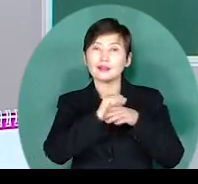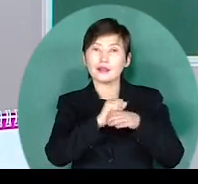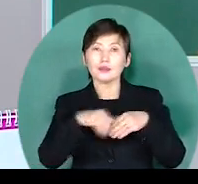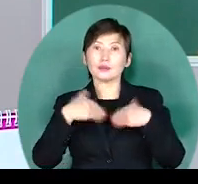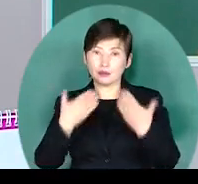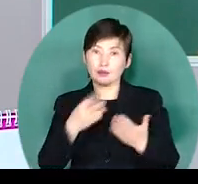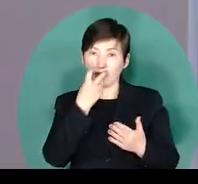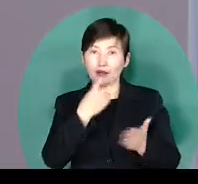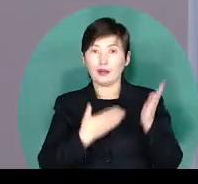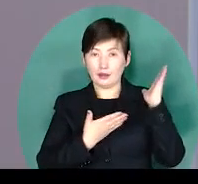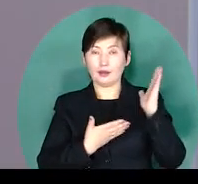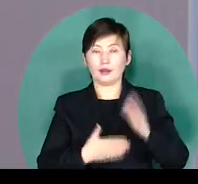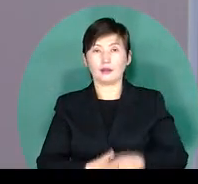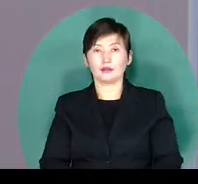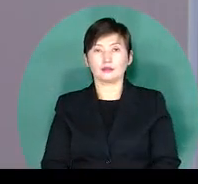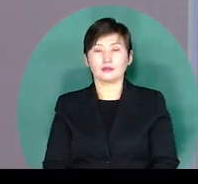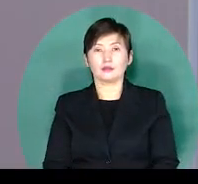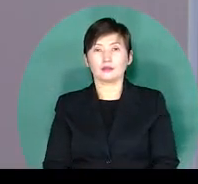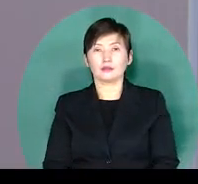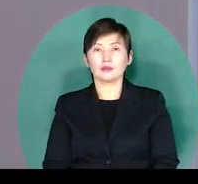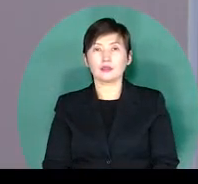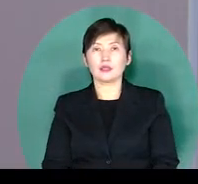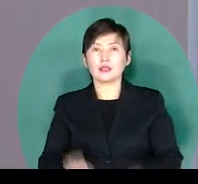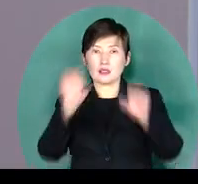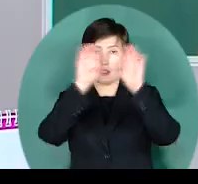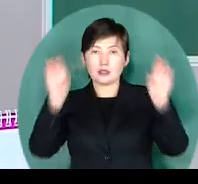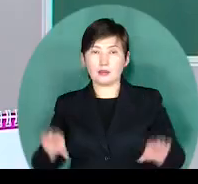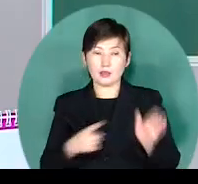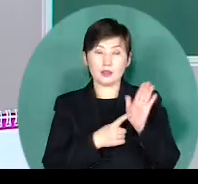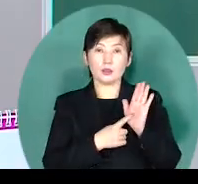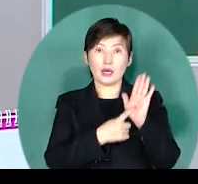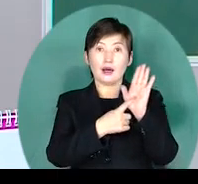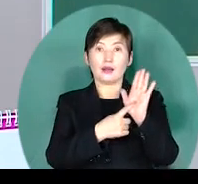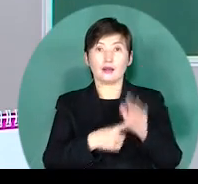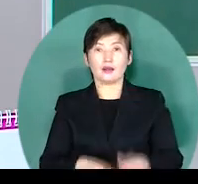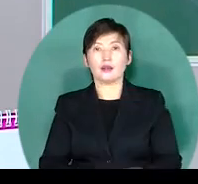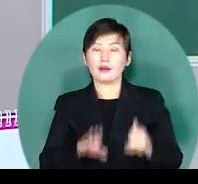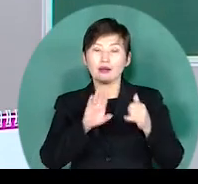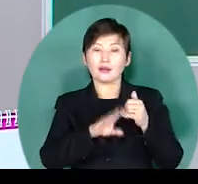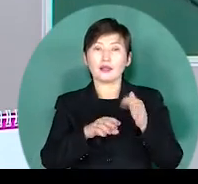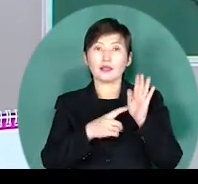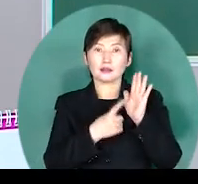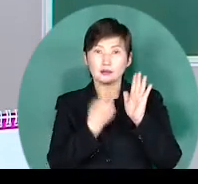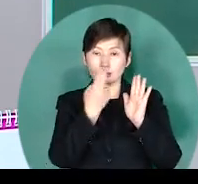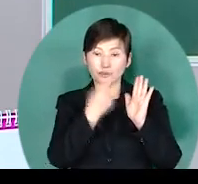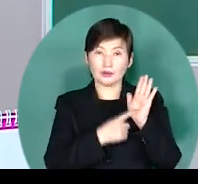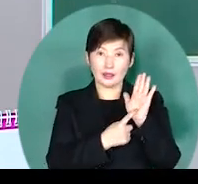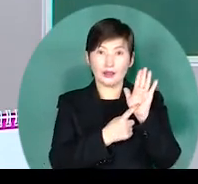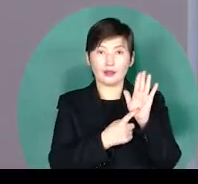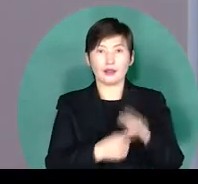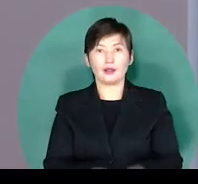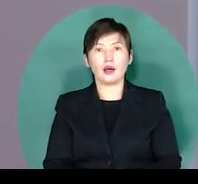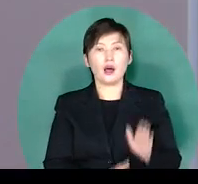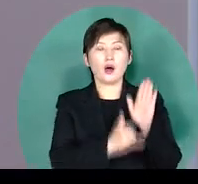руугаа орцгоё. Багш нь самбарт дараах зургийг байршуулсан байна. За, энэ зурган дээр юу харагдаж байна вэ гэж бүгдээрээ